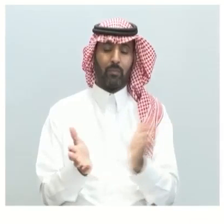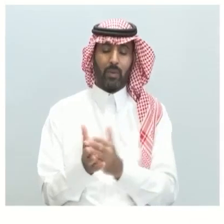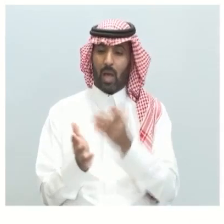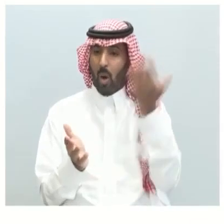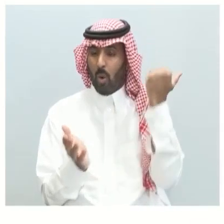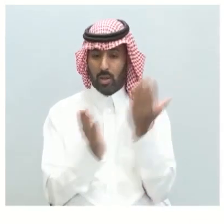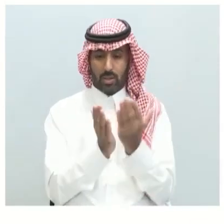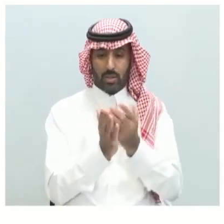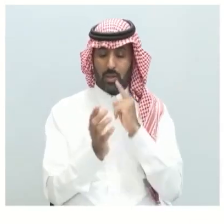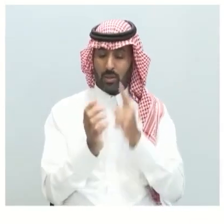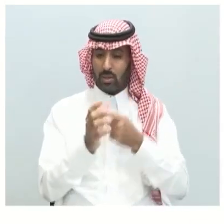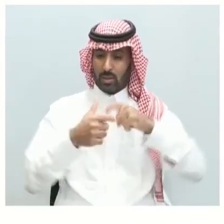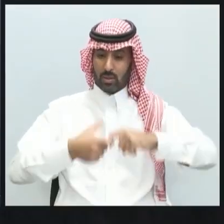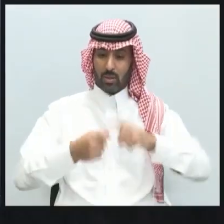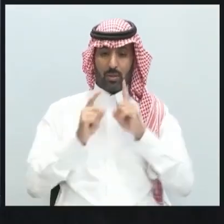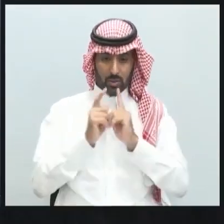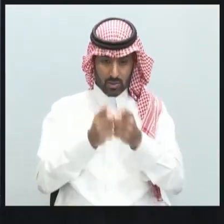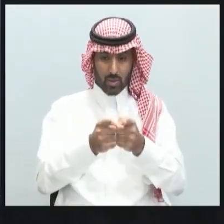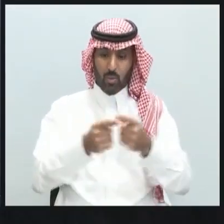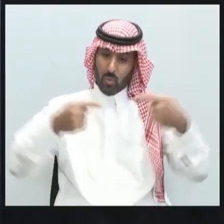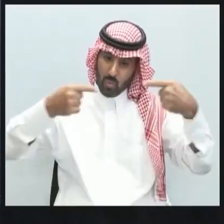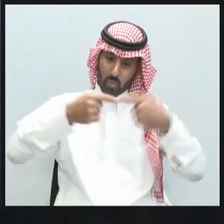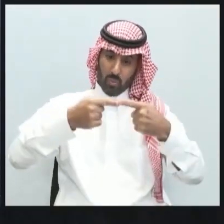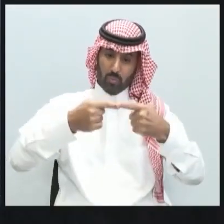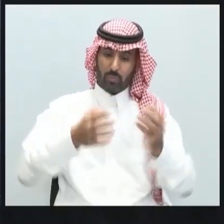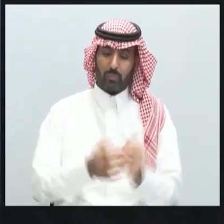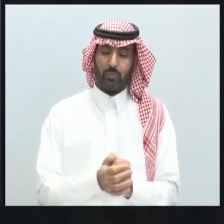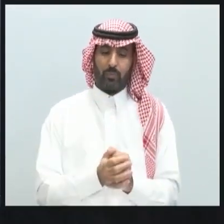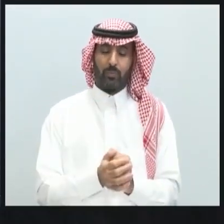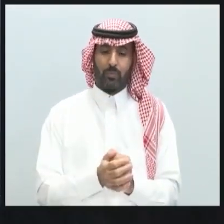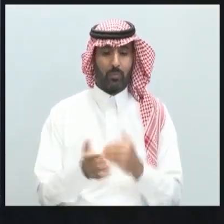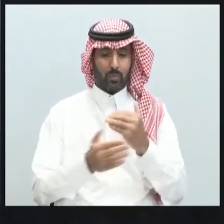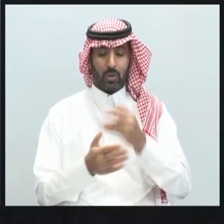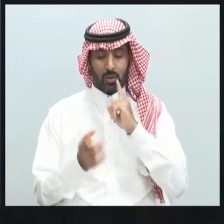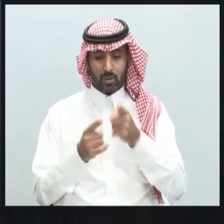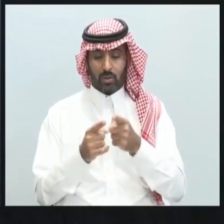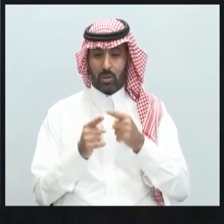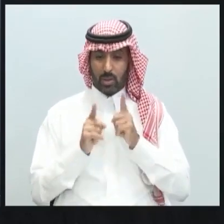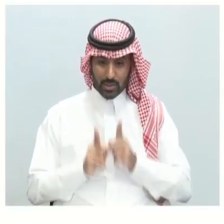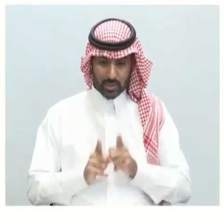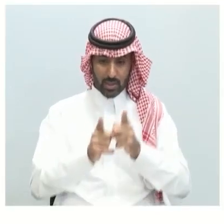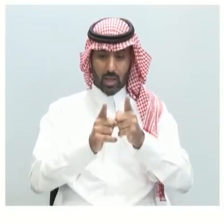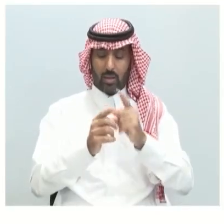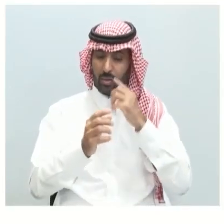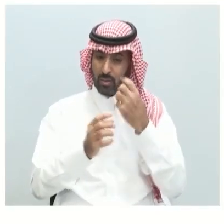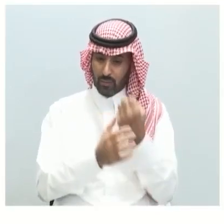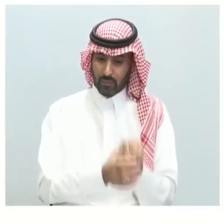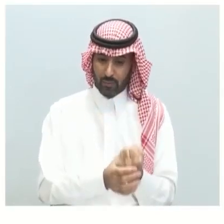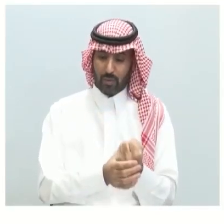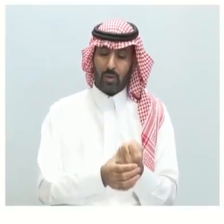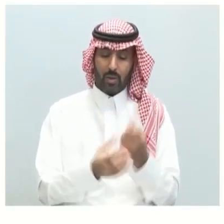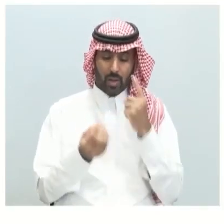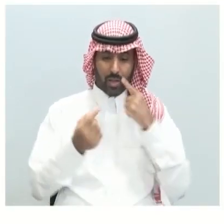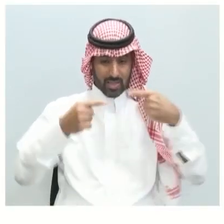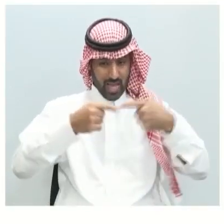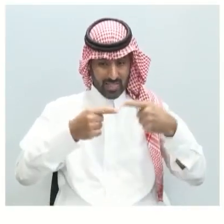درسنا سابقا ان نوع العلاقه في القوانين الثلاثه اما تناسب طردي او تناسب عكسي هنا سيكون ايضا الضغط يتناسب